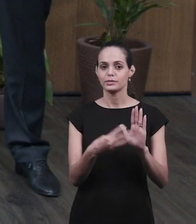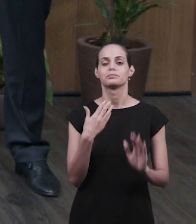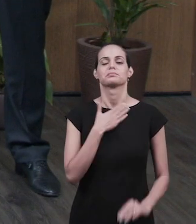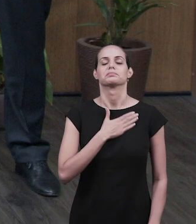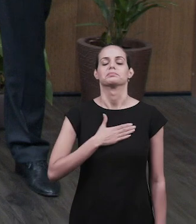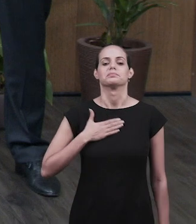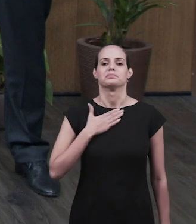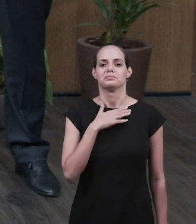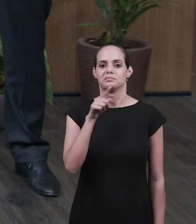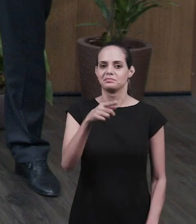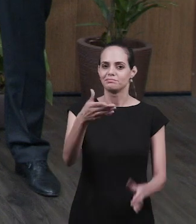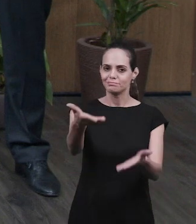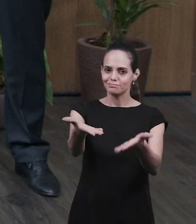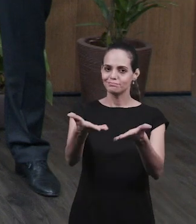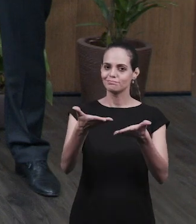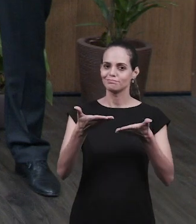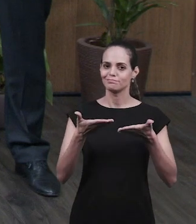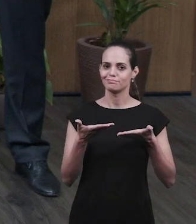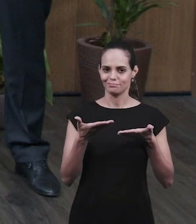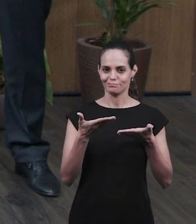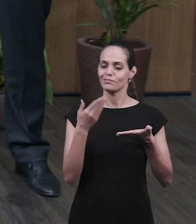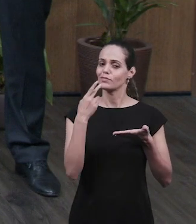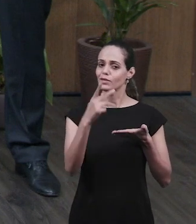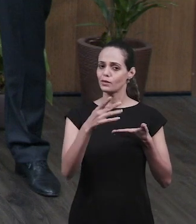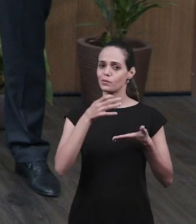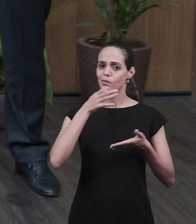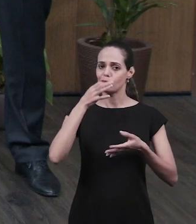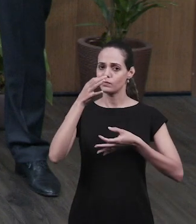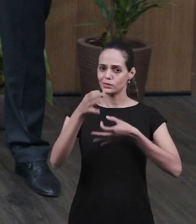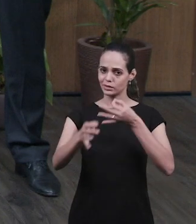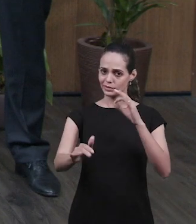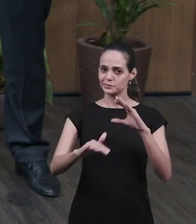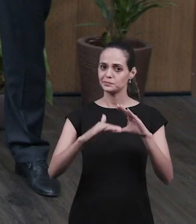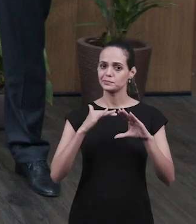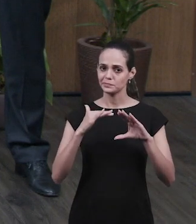beaucoup recevoir votre commentaire